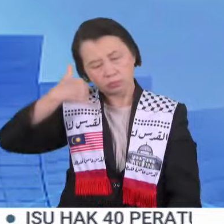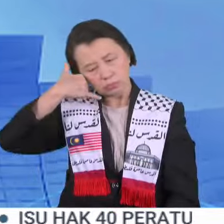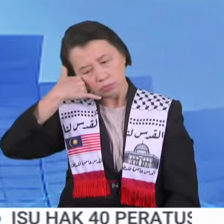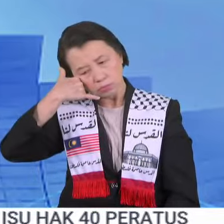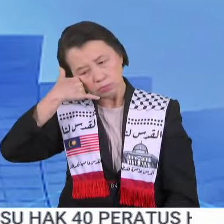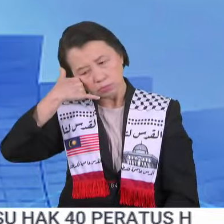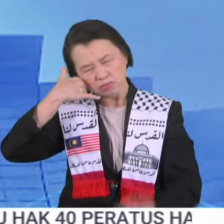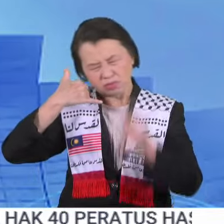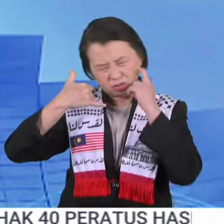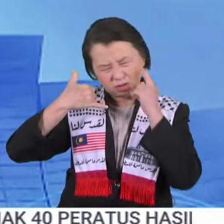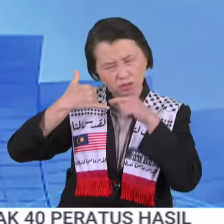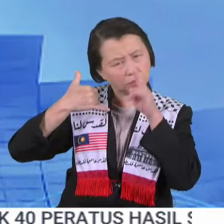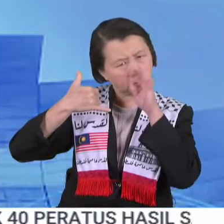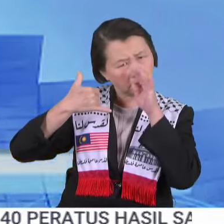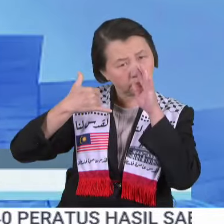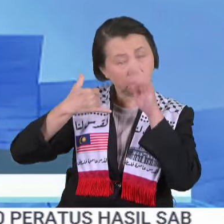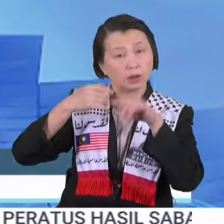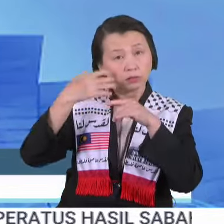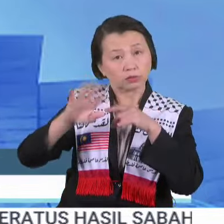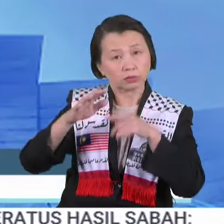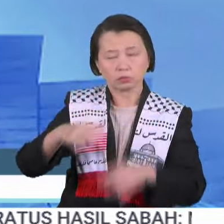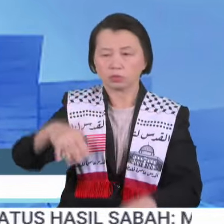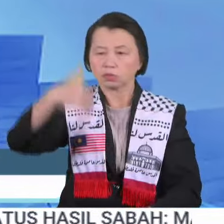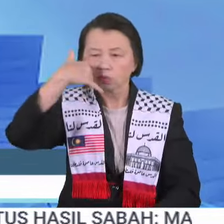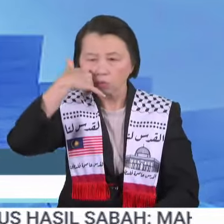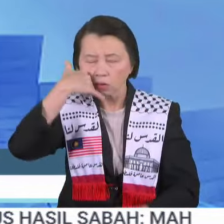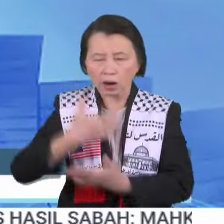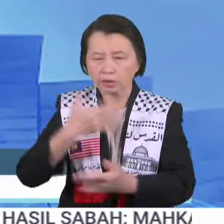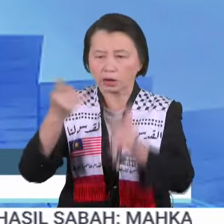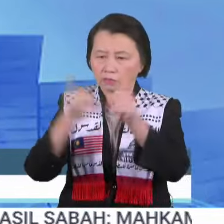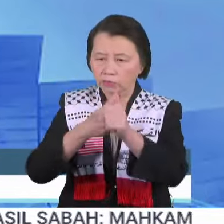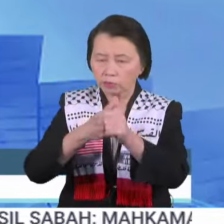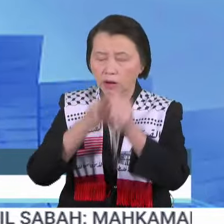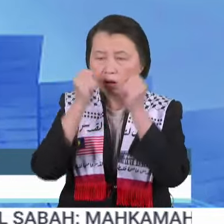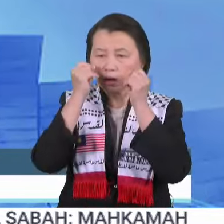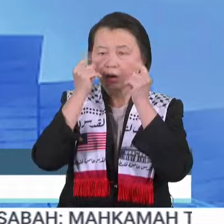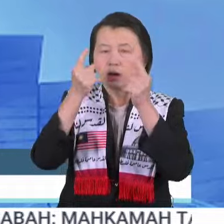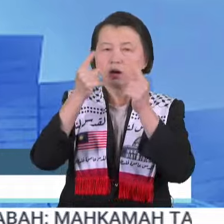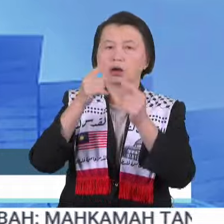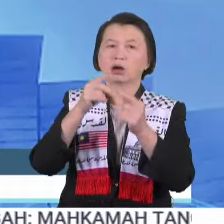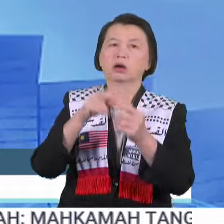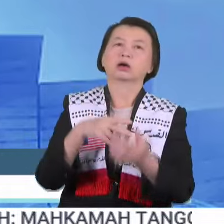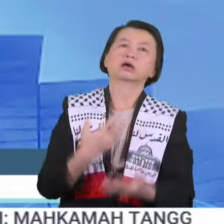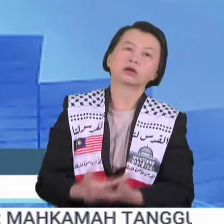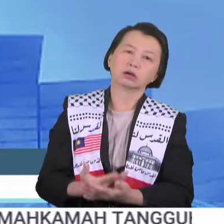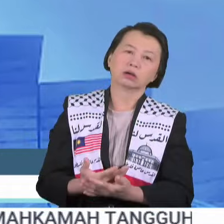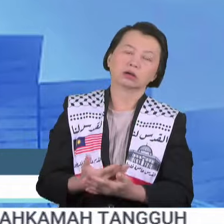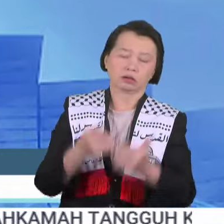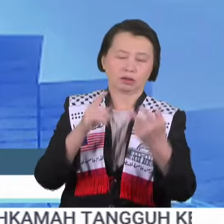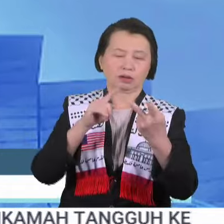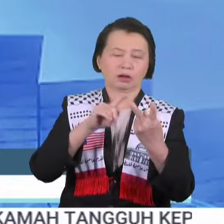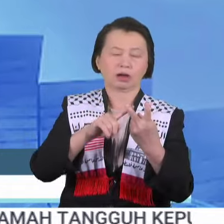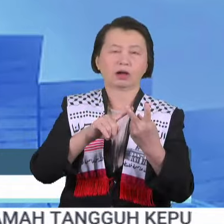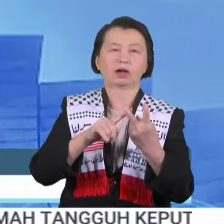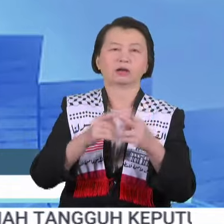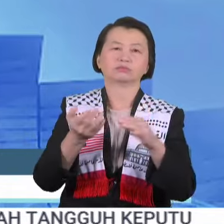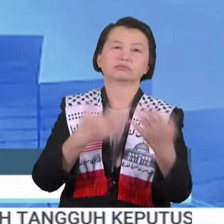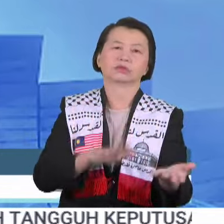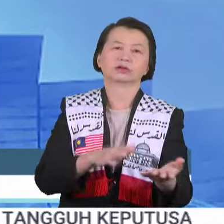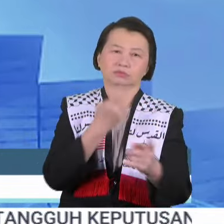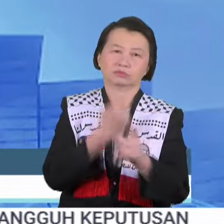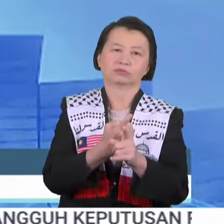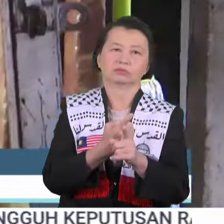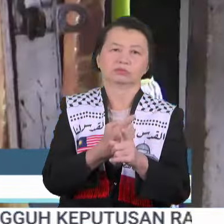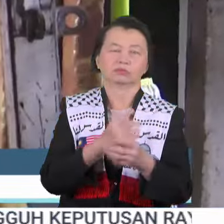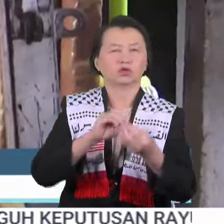diterima adalah palsu. Namun setelah menghubungi anak sulung, beliau sedar dan redha atas pemergian anak ketujuhnya itu.